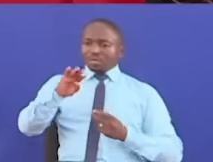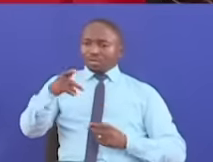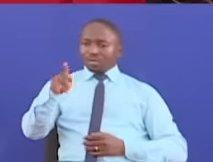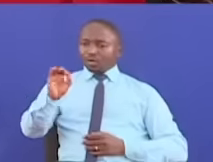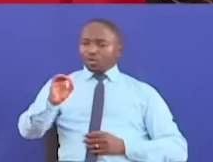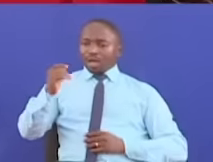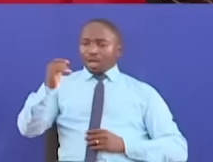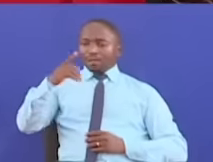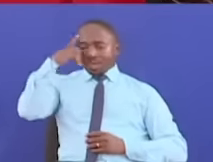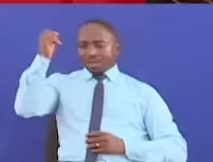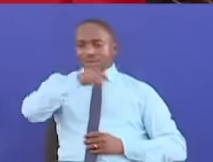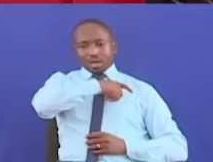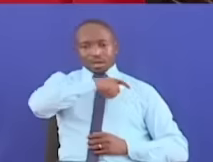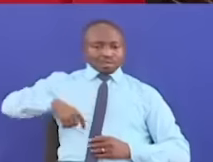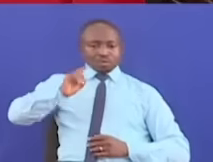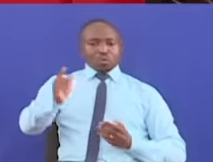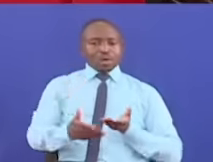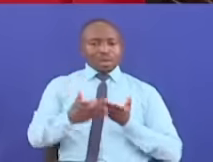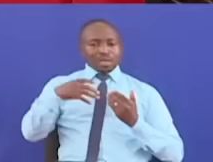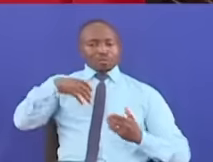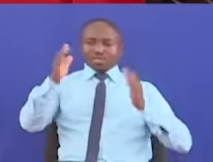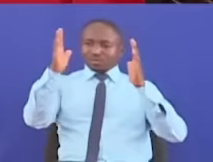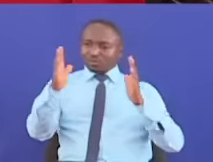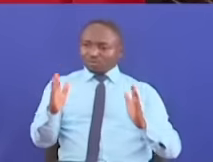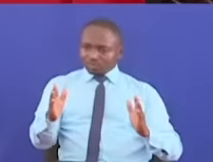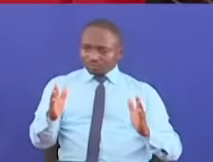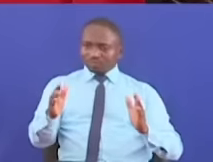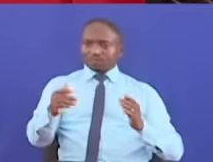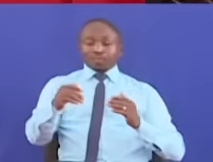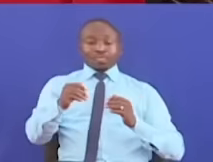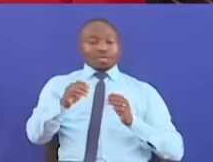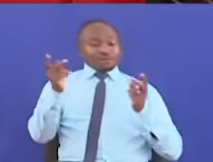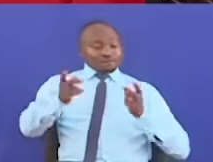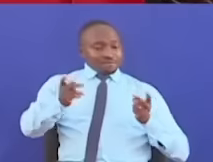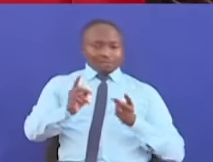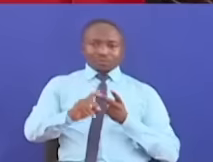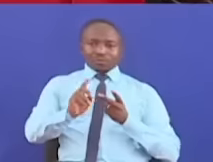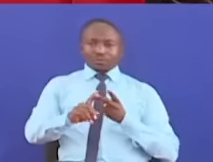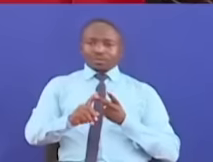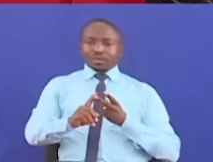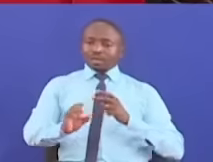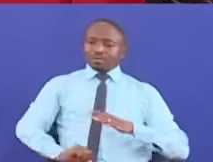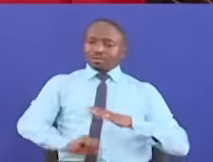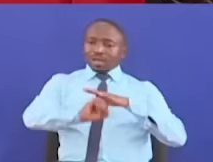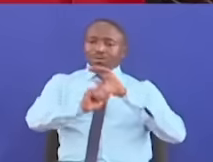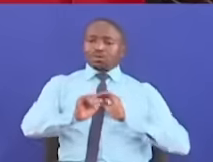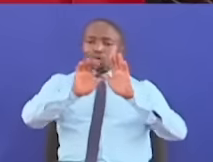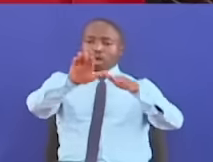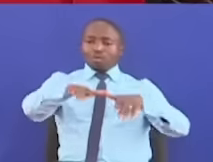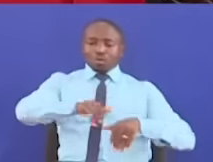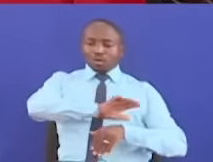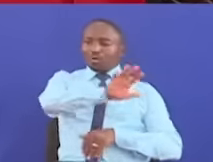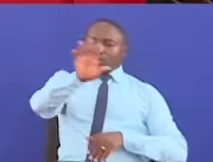rais kwa nafas Ya kuwa naibu wazir mku mhh spik kwa nam Ya Peke nung na wab wenz